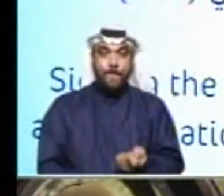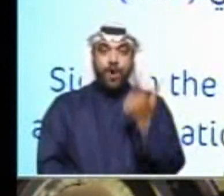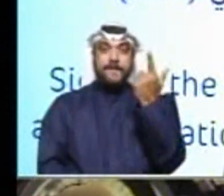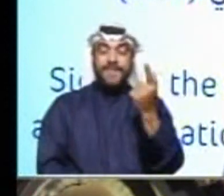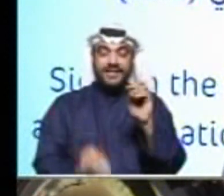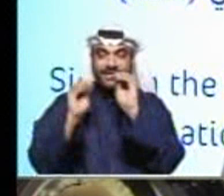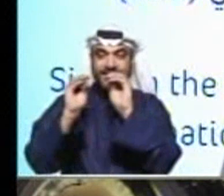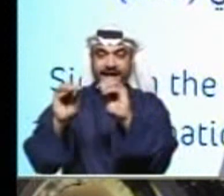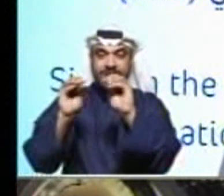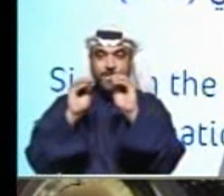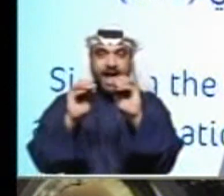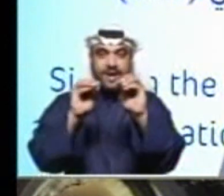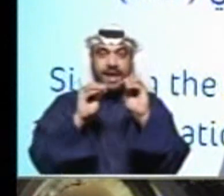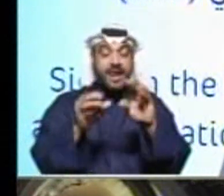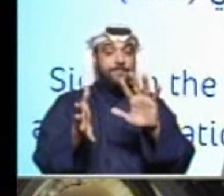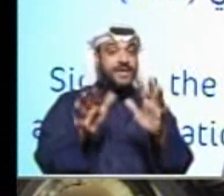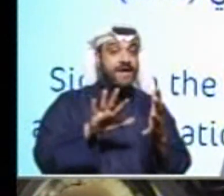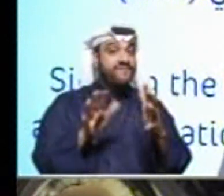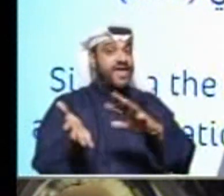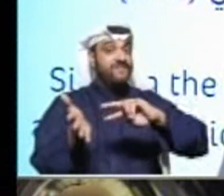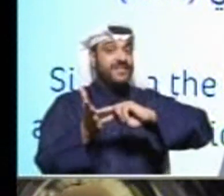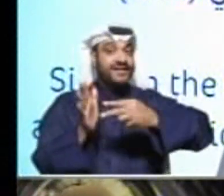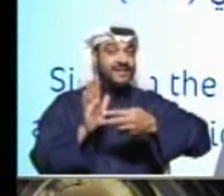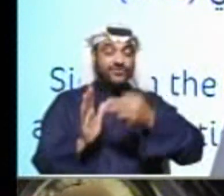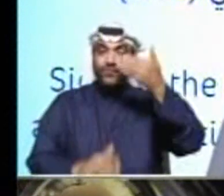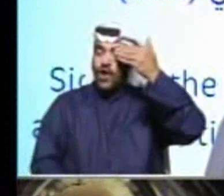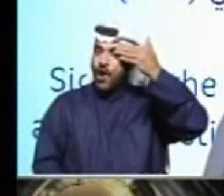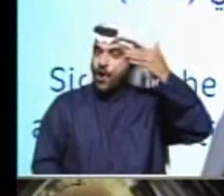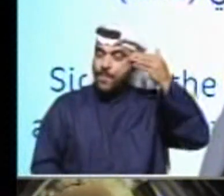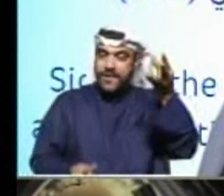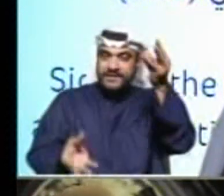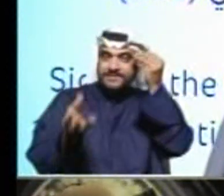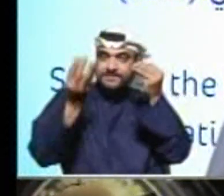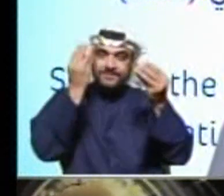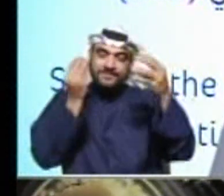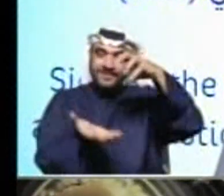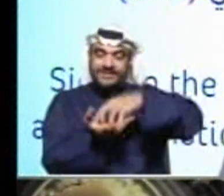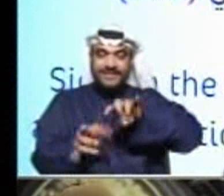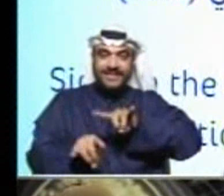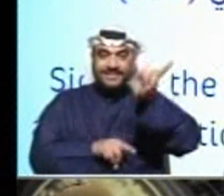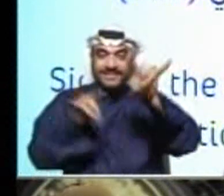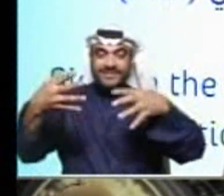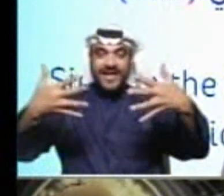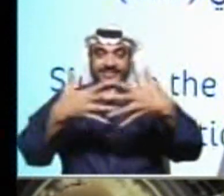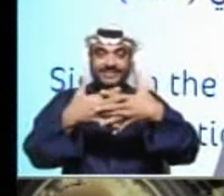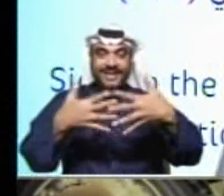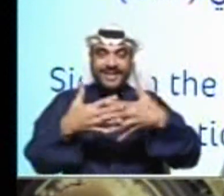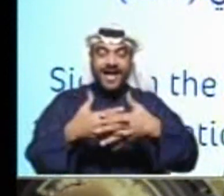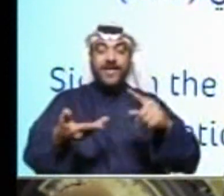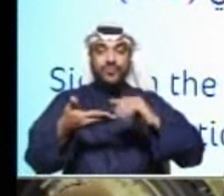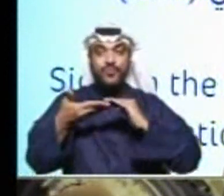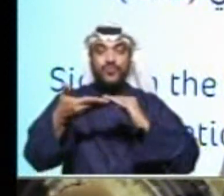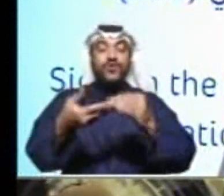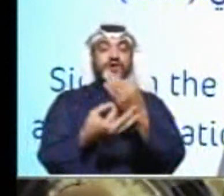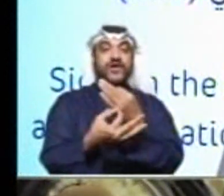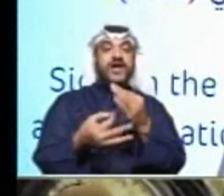عمل لكل القائمين والعاملين في قطاع الطيران المدني من خلال شركات الطيران وشركات الخدمات